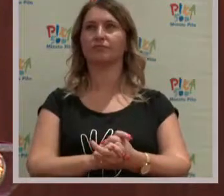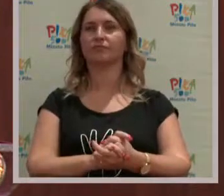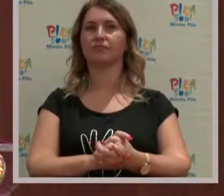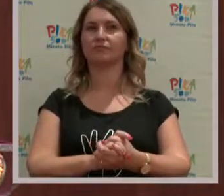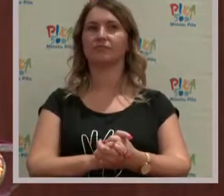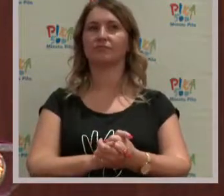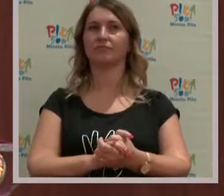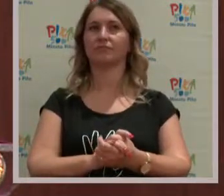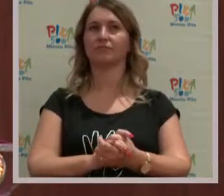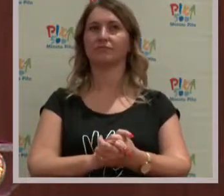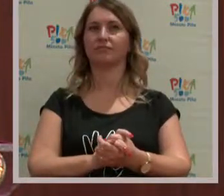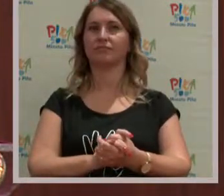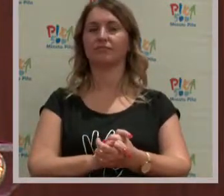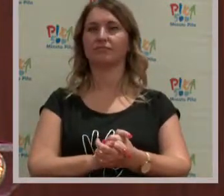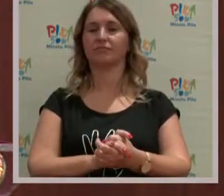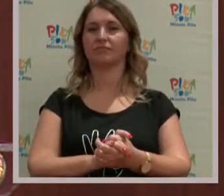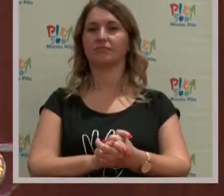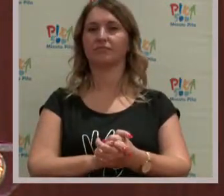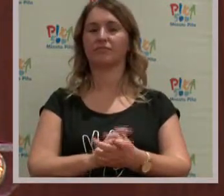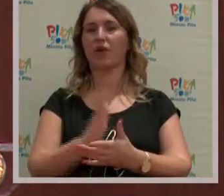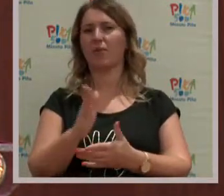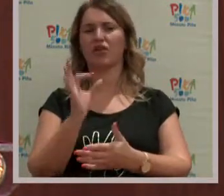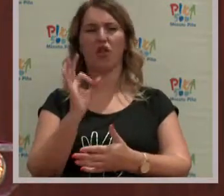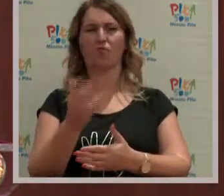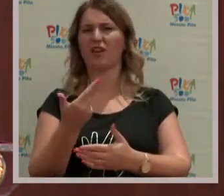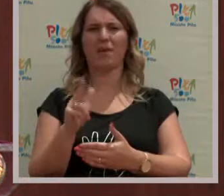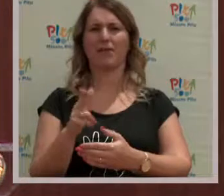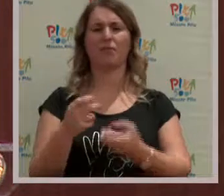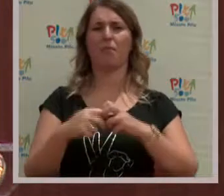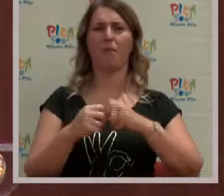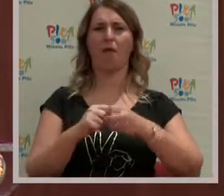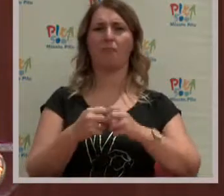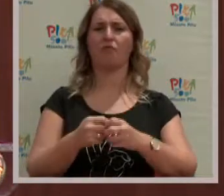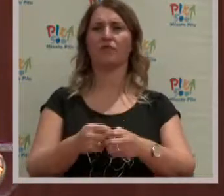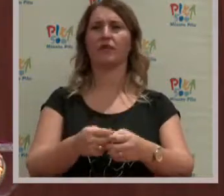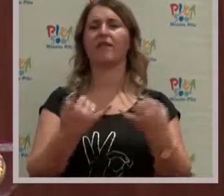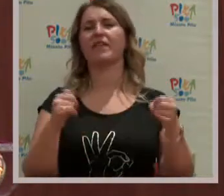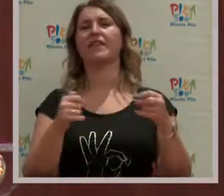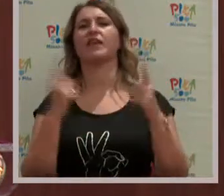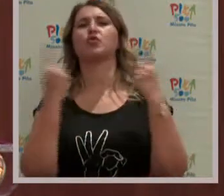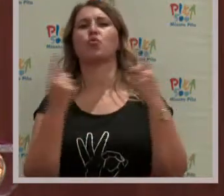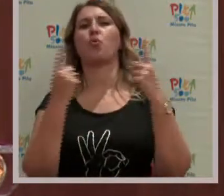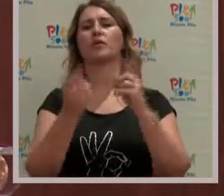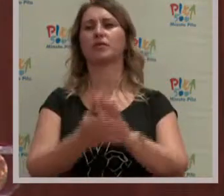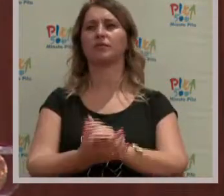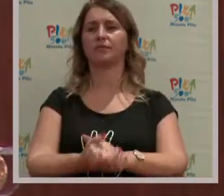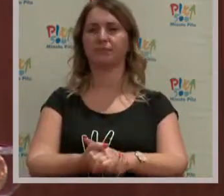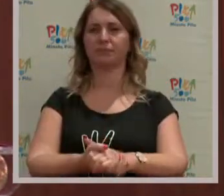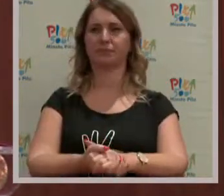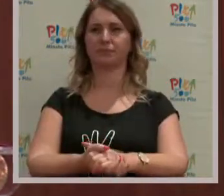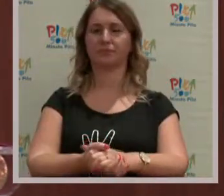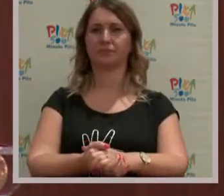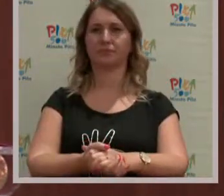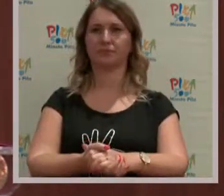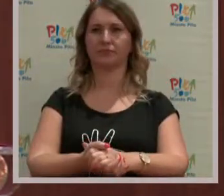nie powinno być sytuacji kryzysowej już więcej, a z drugiej strony, jeżeli